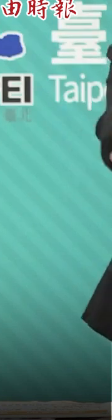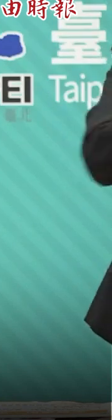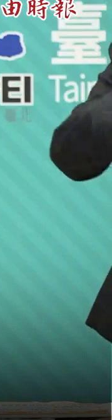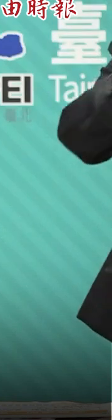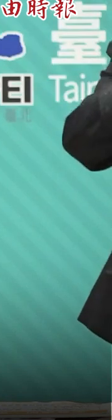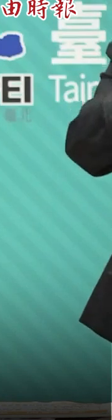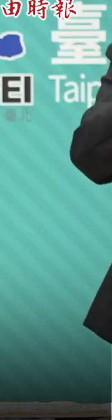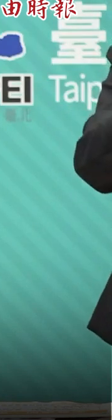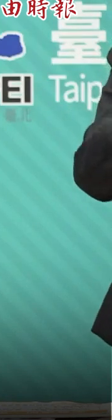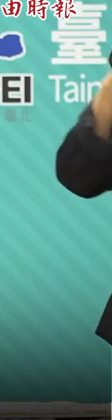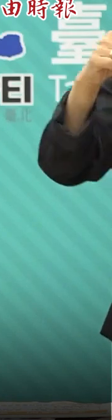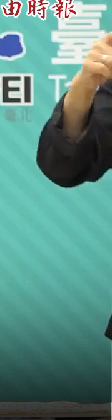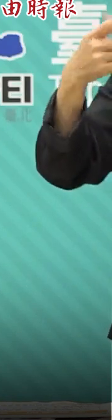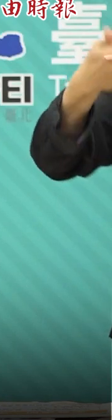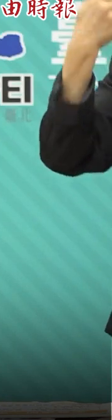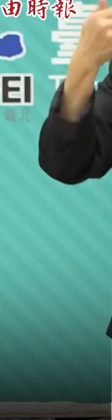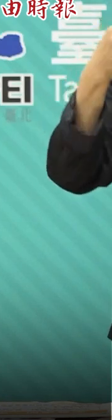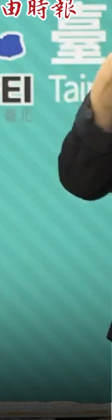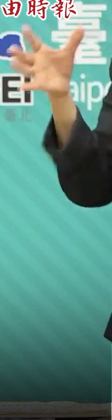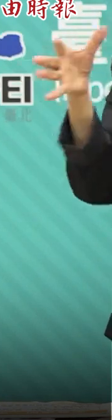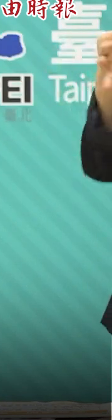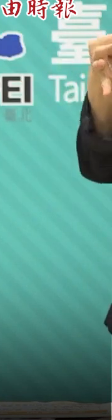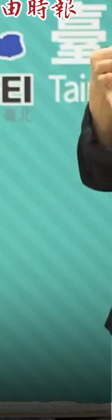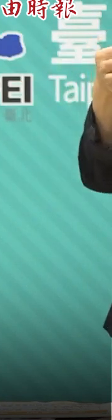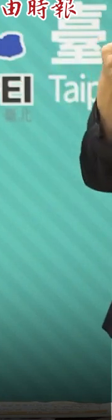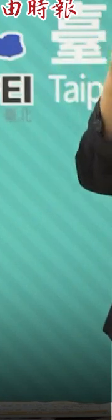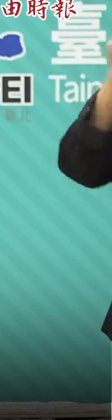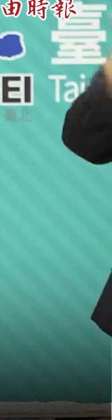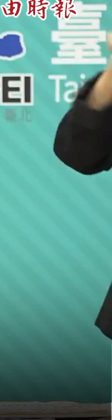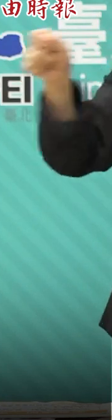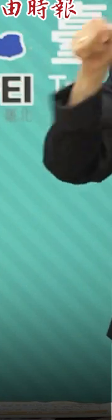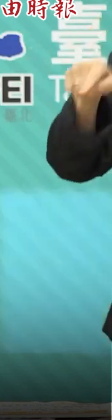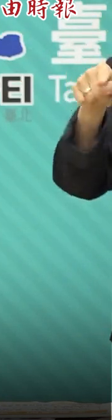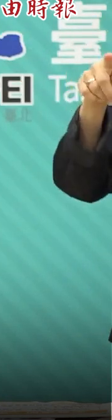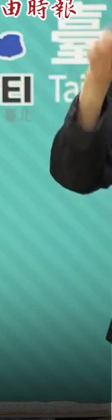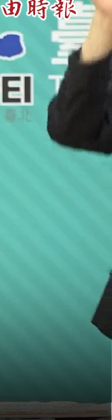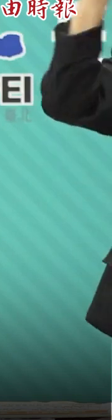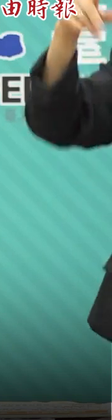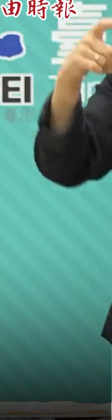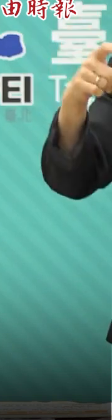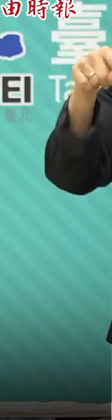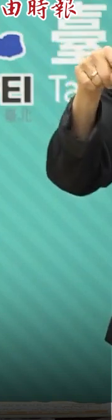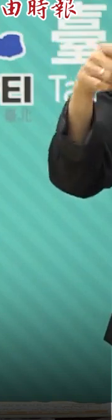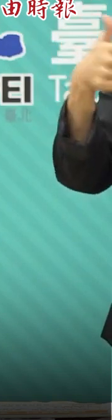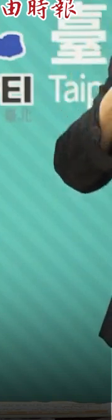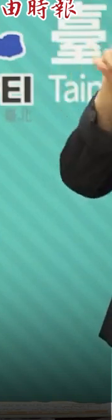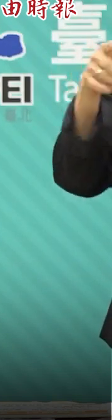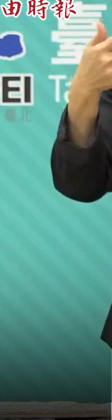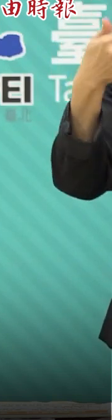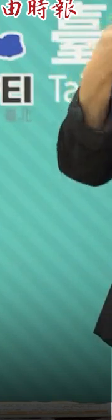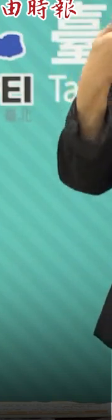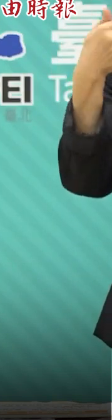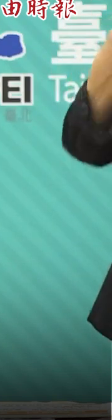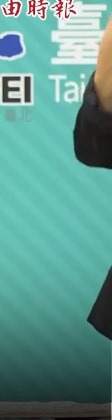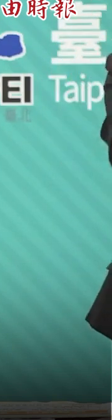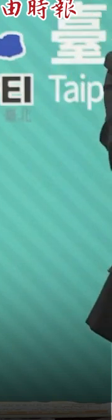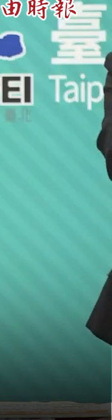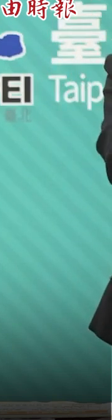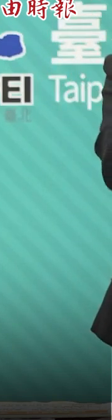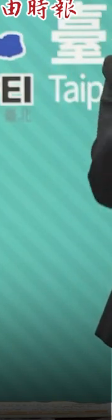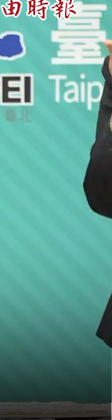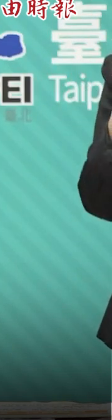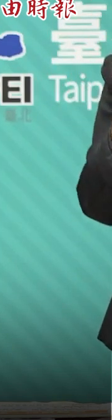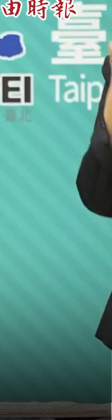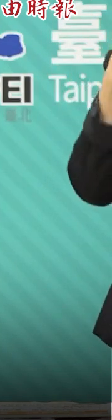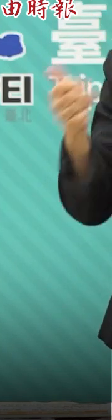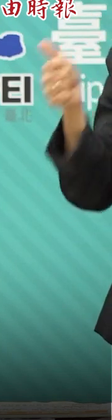后你这张悠游卡就是实名制的。你去坐公车、坐捷运，你知道哈，至少你知道说你什么时候上、什么时候下。万